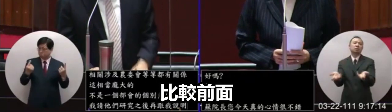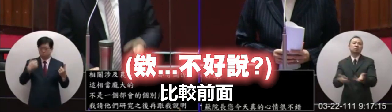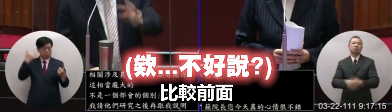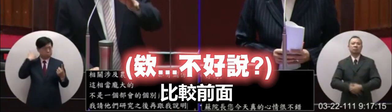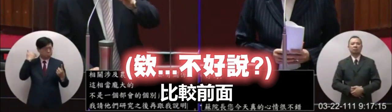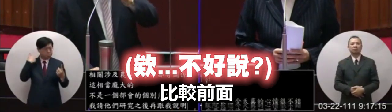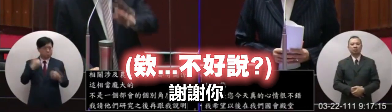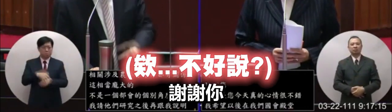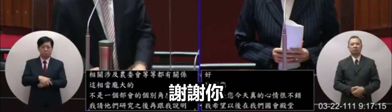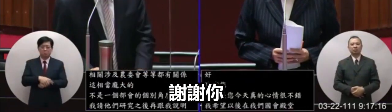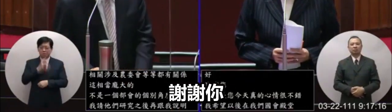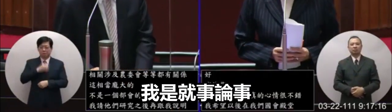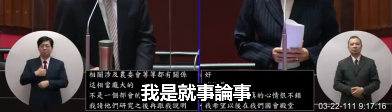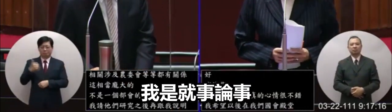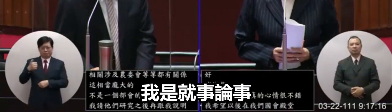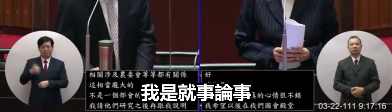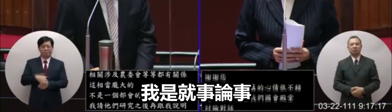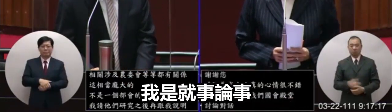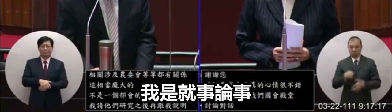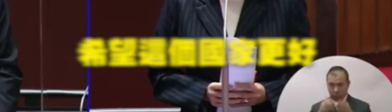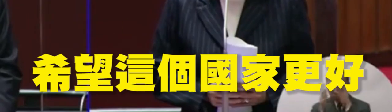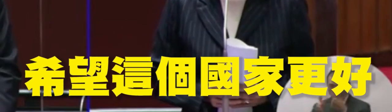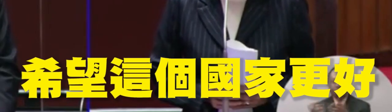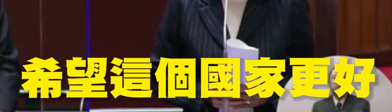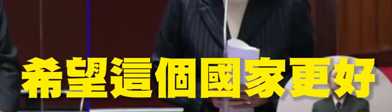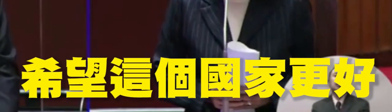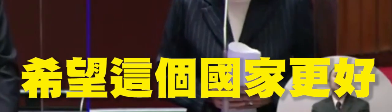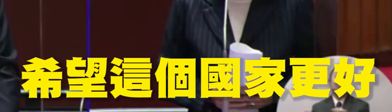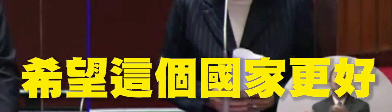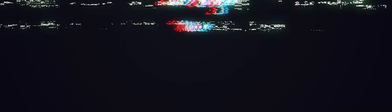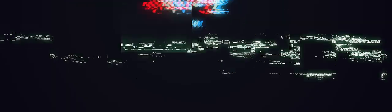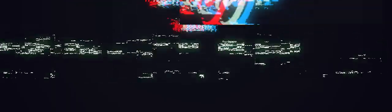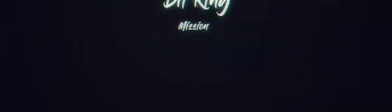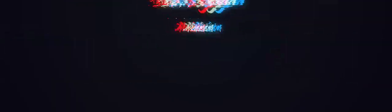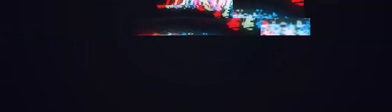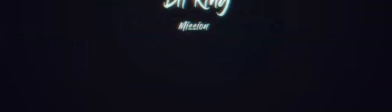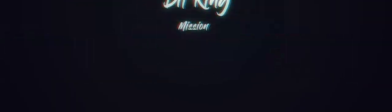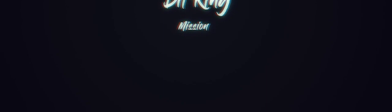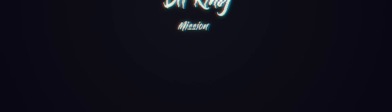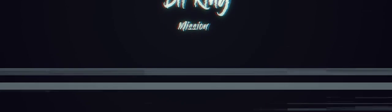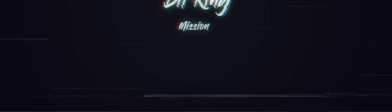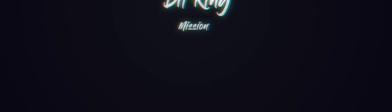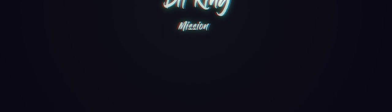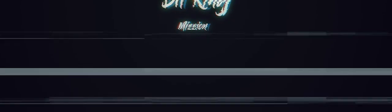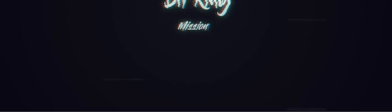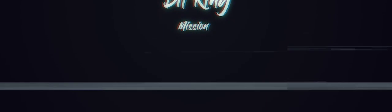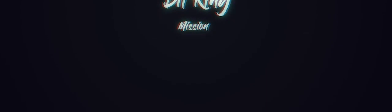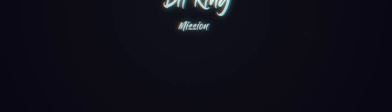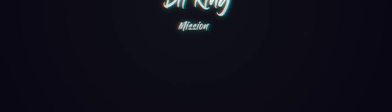面，谢谢你。 我是就事论事，希望这个国家更好。